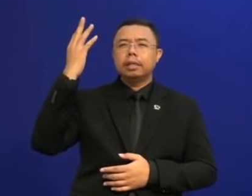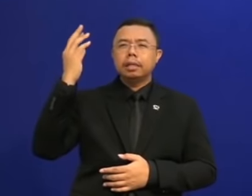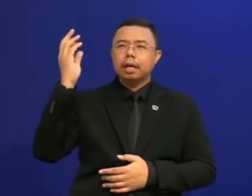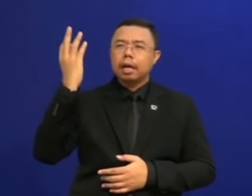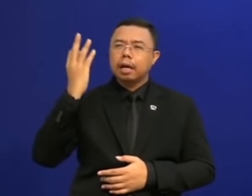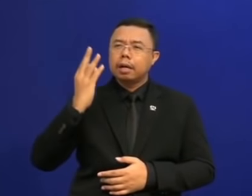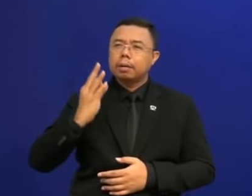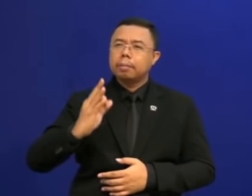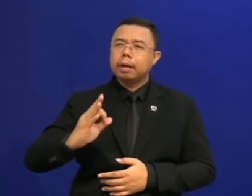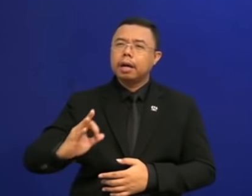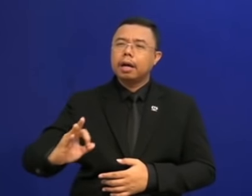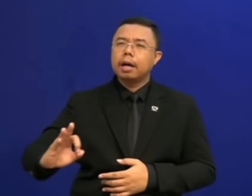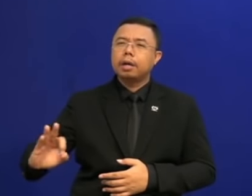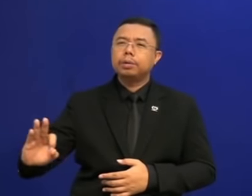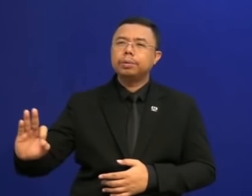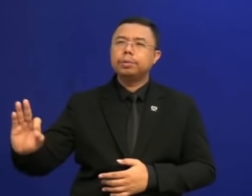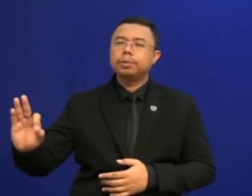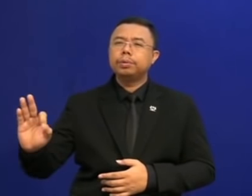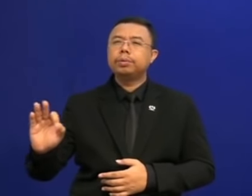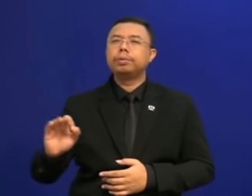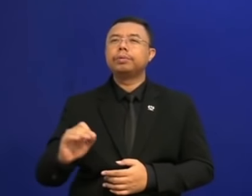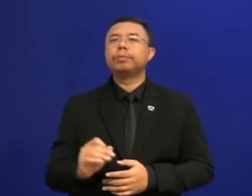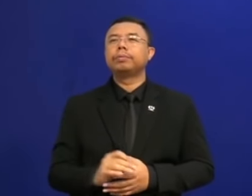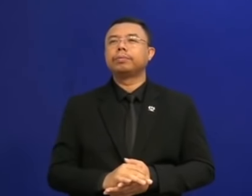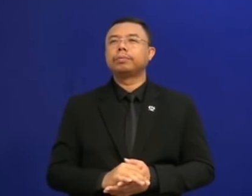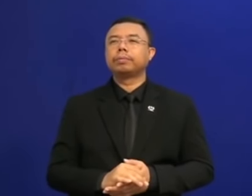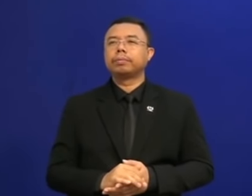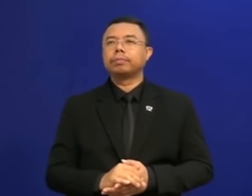Matahari yang baru.